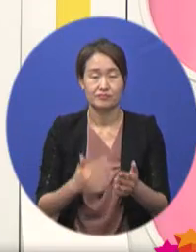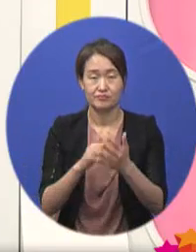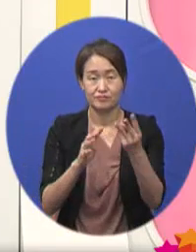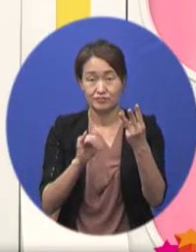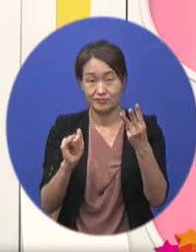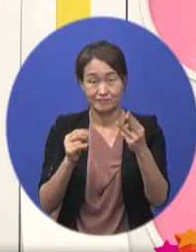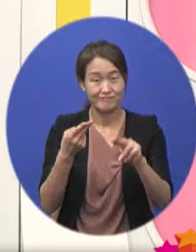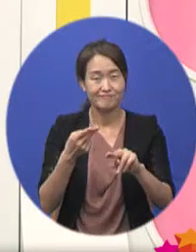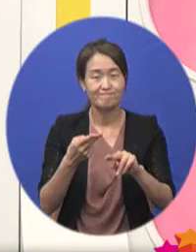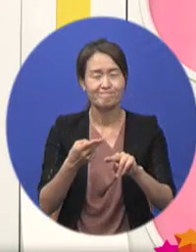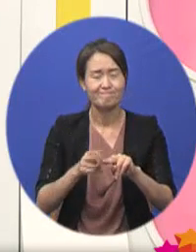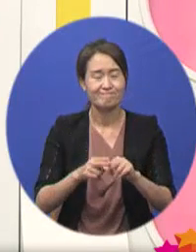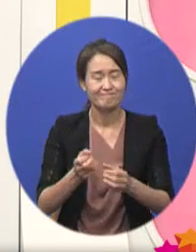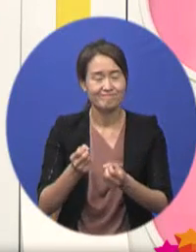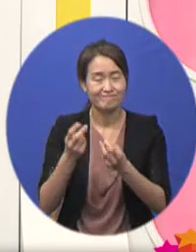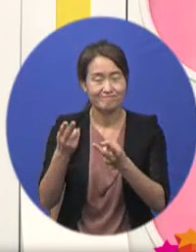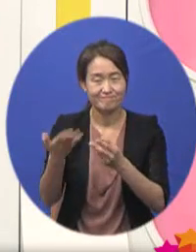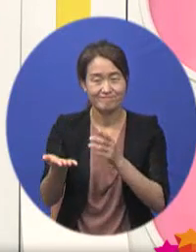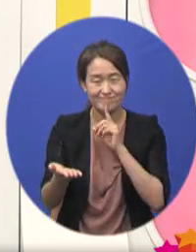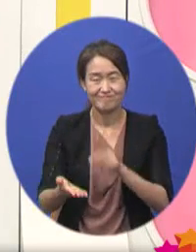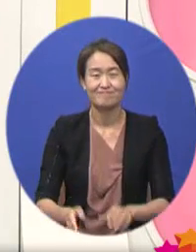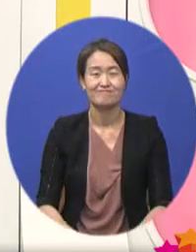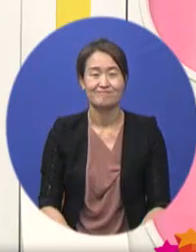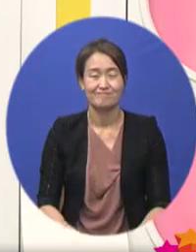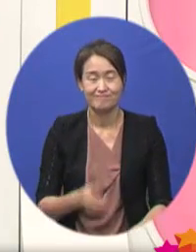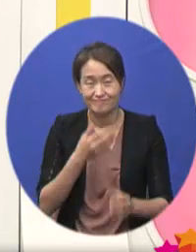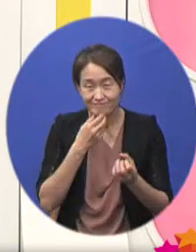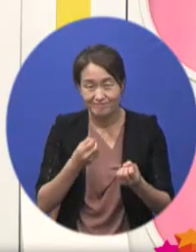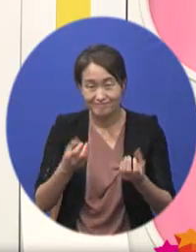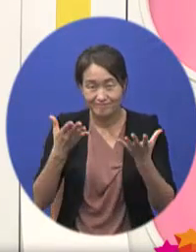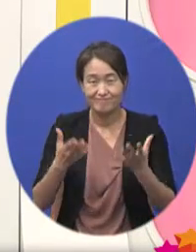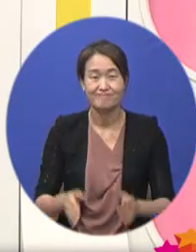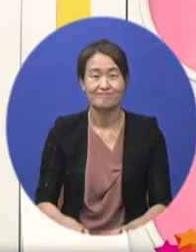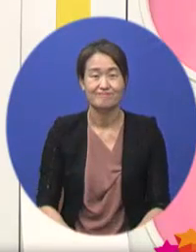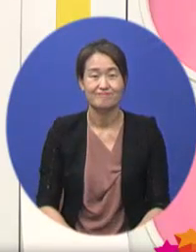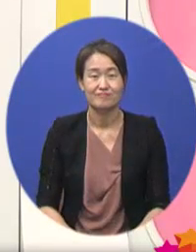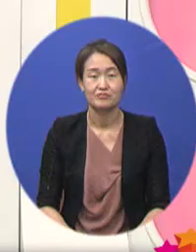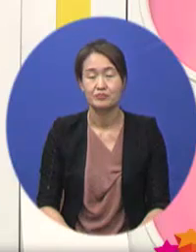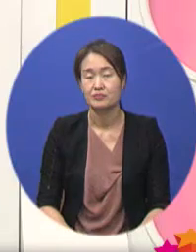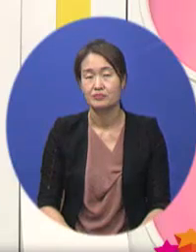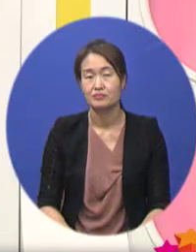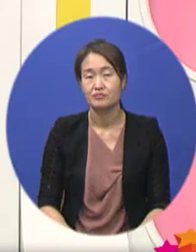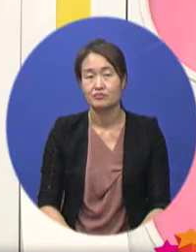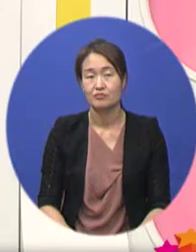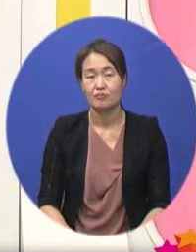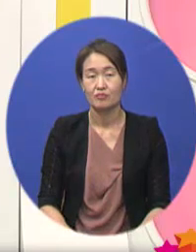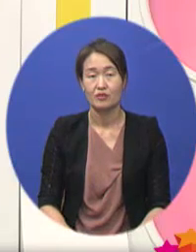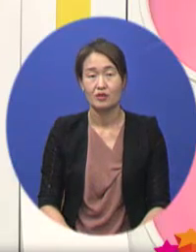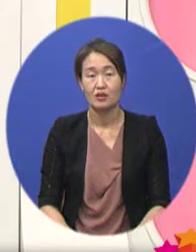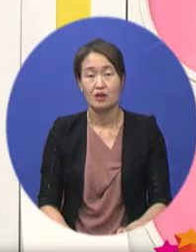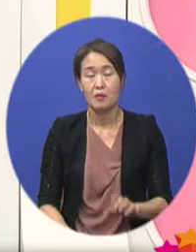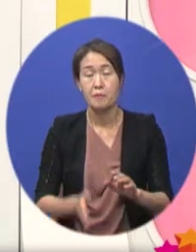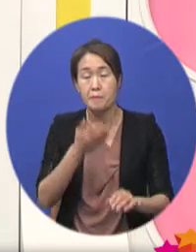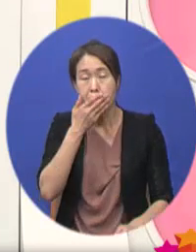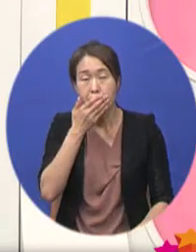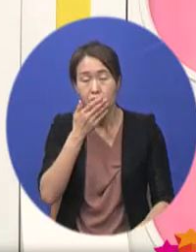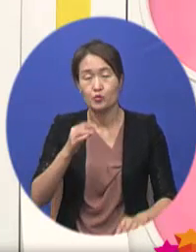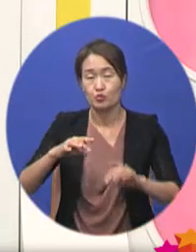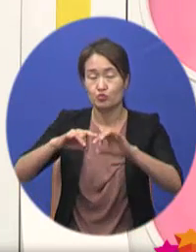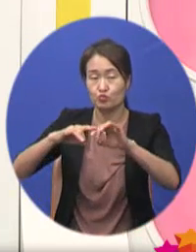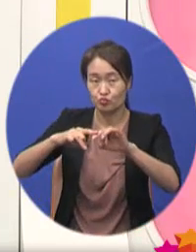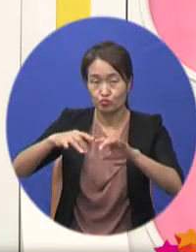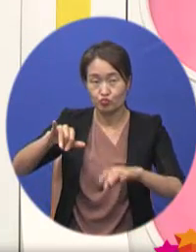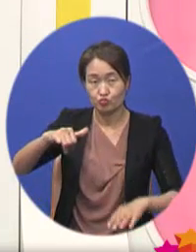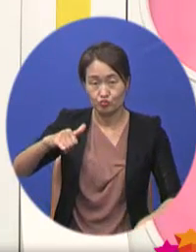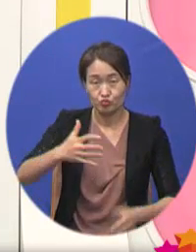분께 드리도록 하겠습니다. 축하드립니다. 축하드립니다. 자, 이제 즉석 식품과 전기